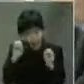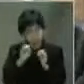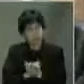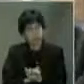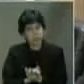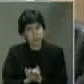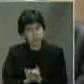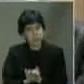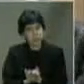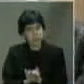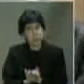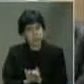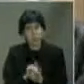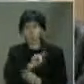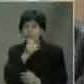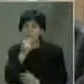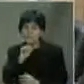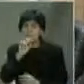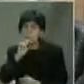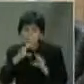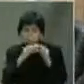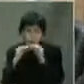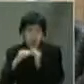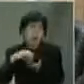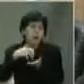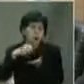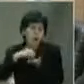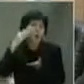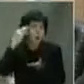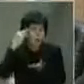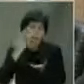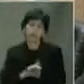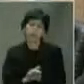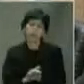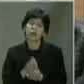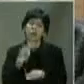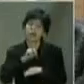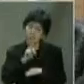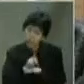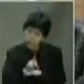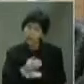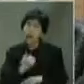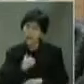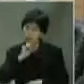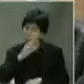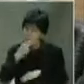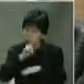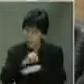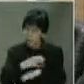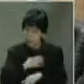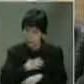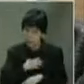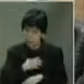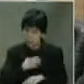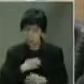ต่17มาประชุมก็แจ้งให้ทราบท่านประธานที่เคารพครับผมกราบเรียนท่านประธานต่อไปนะครับ